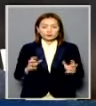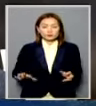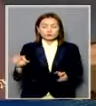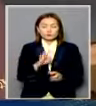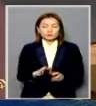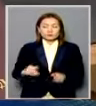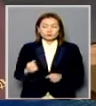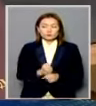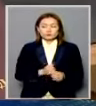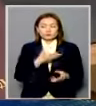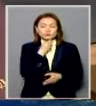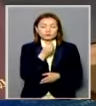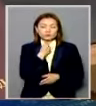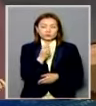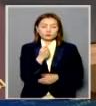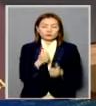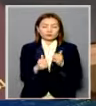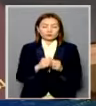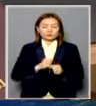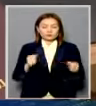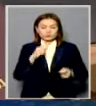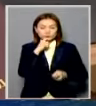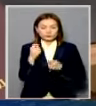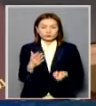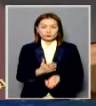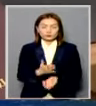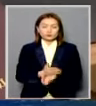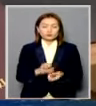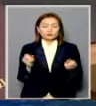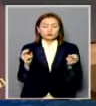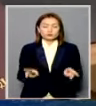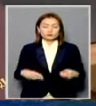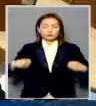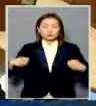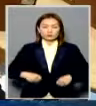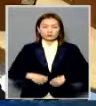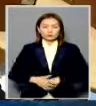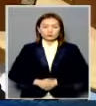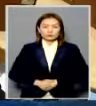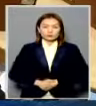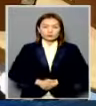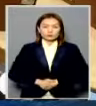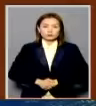по созданию Семипалатинской зоны ядерной безопасности со специальным правовым режимом.